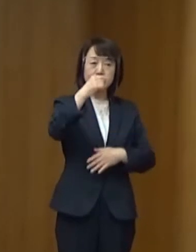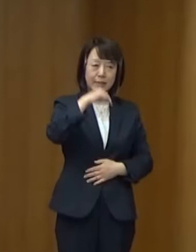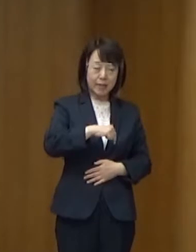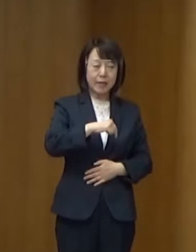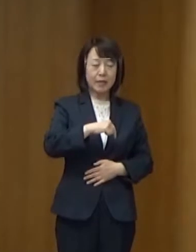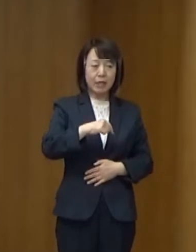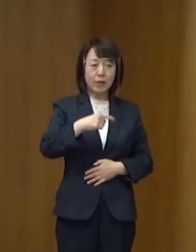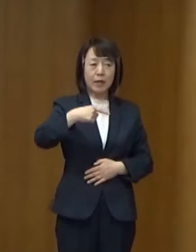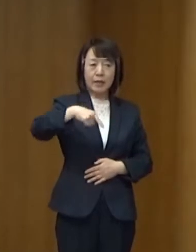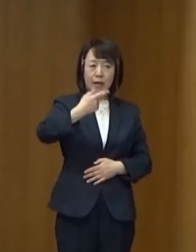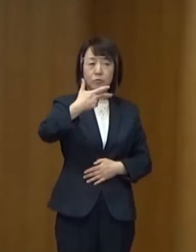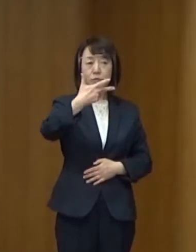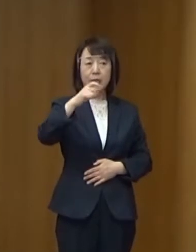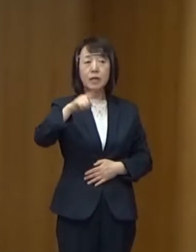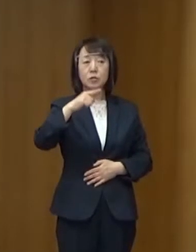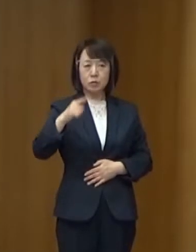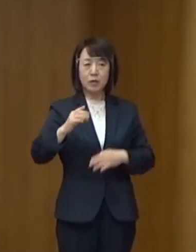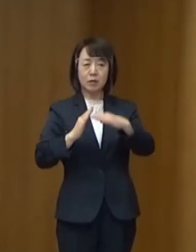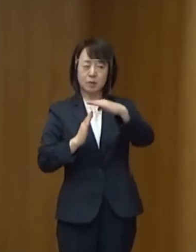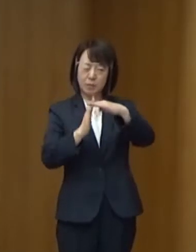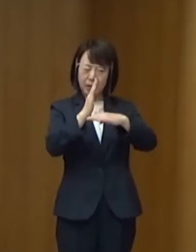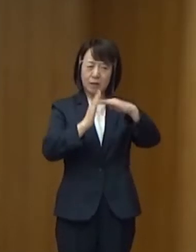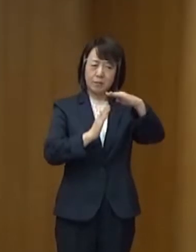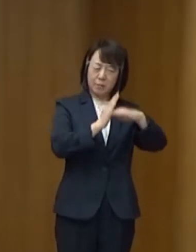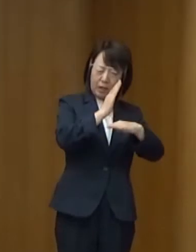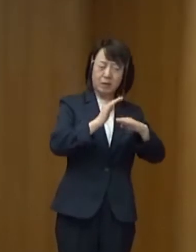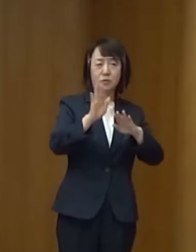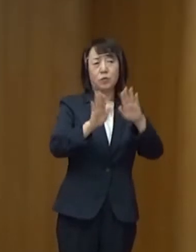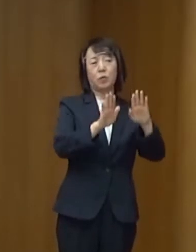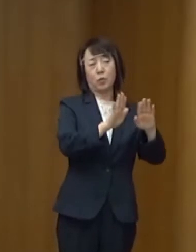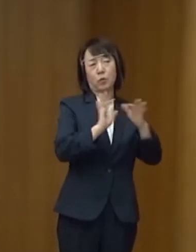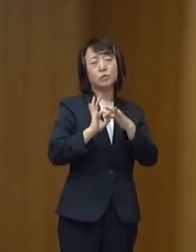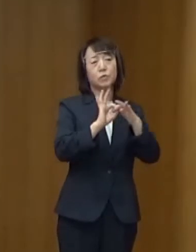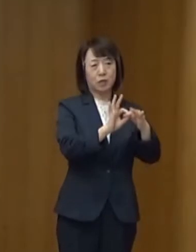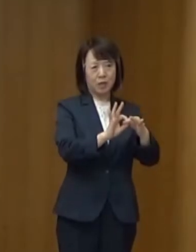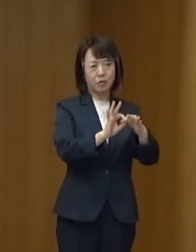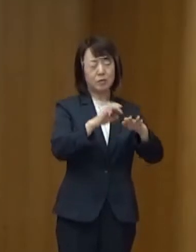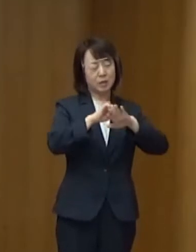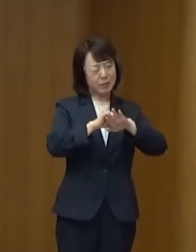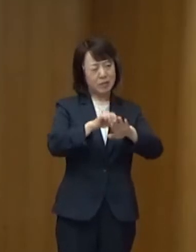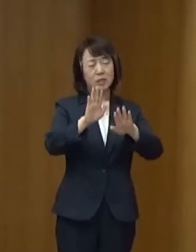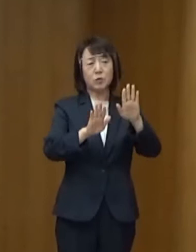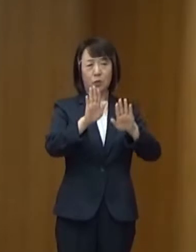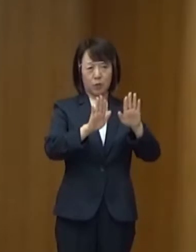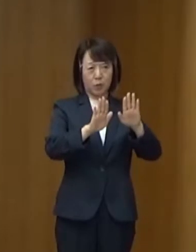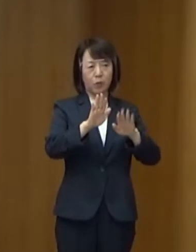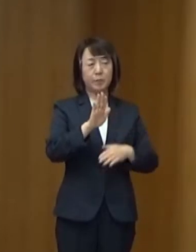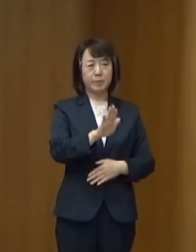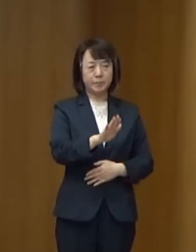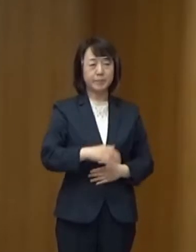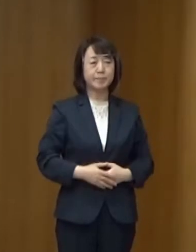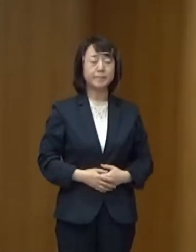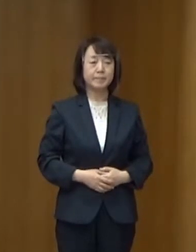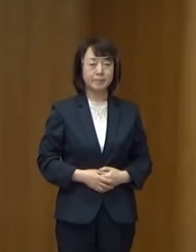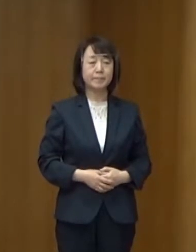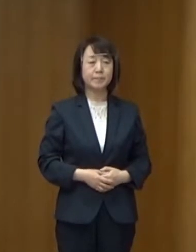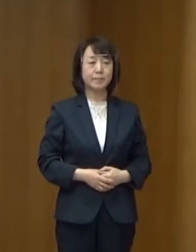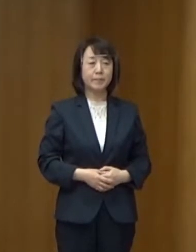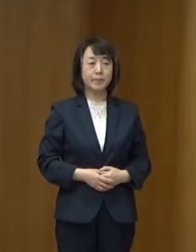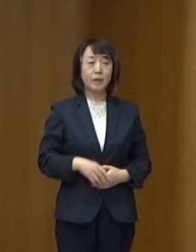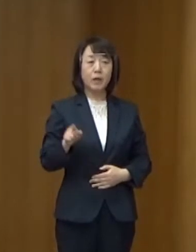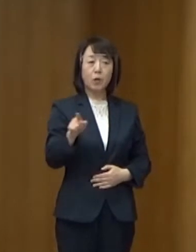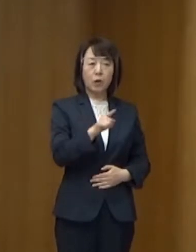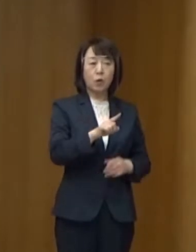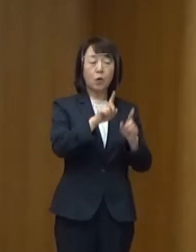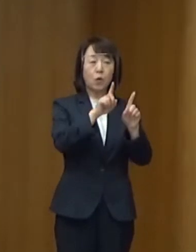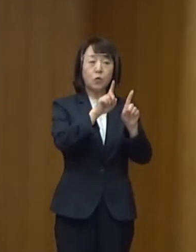170人を超える状況がございまして、厳しい状況が続いております。これをグラ